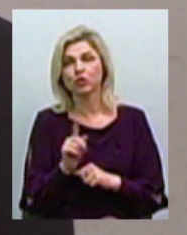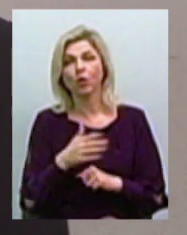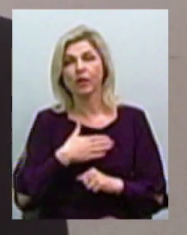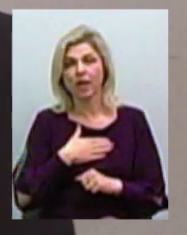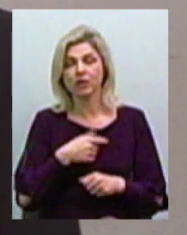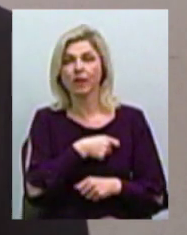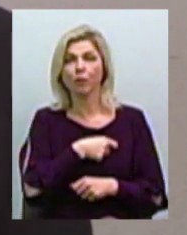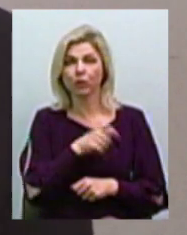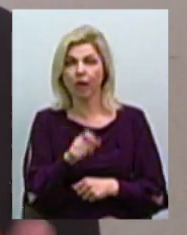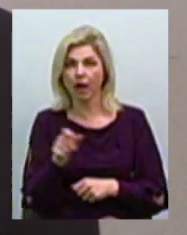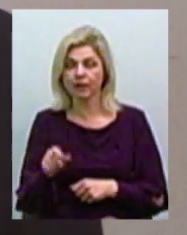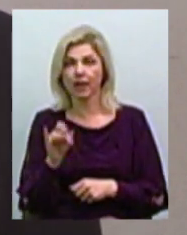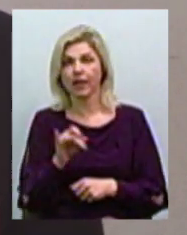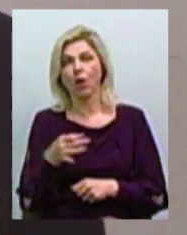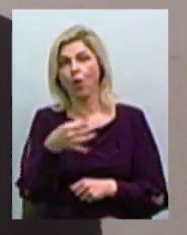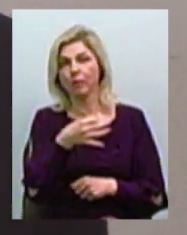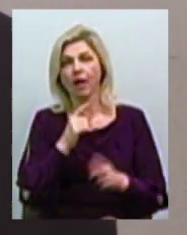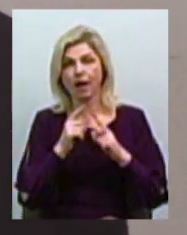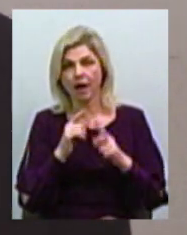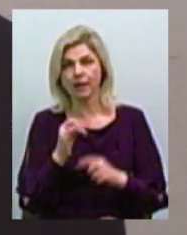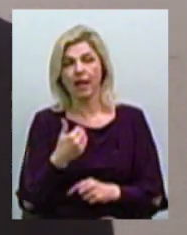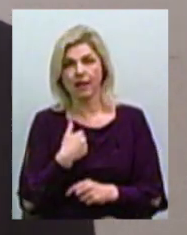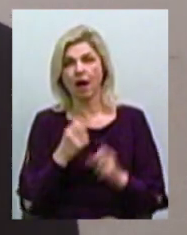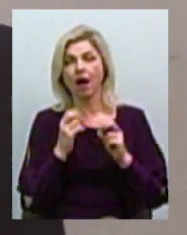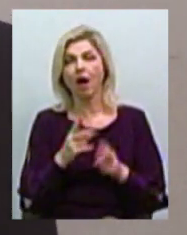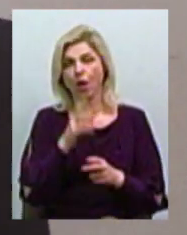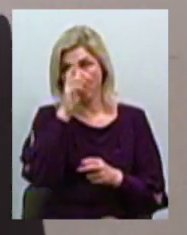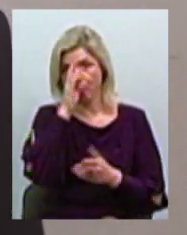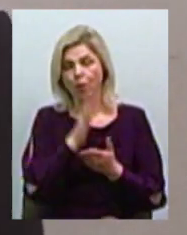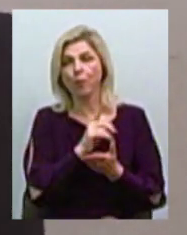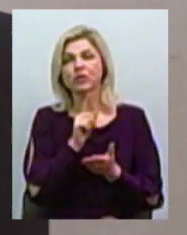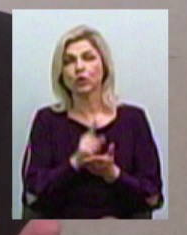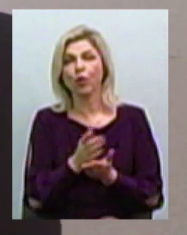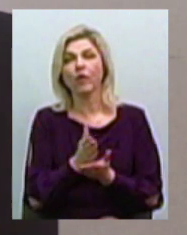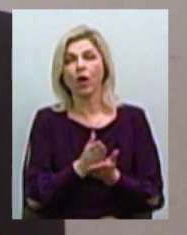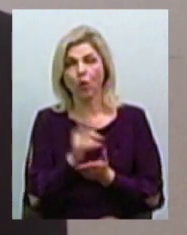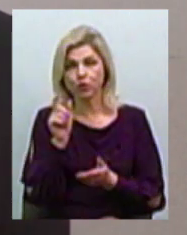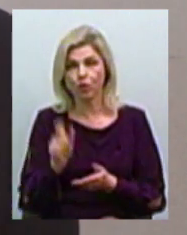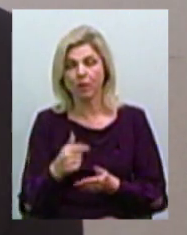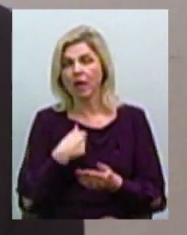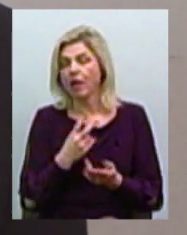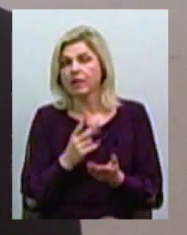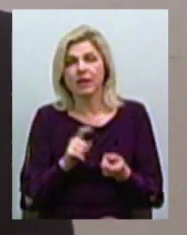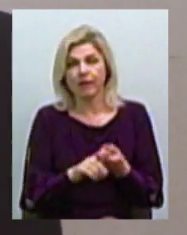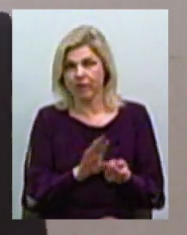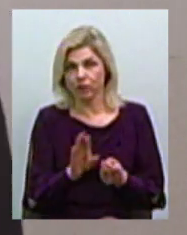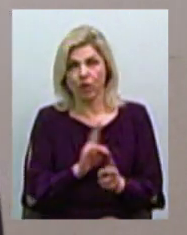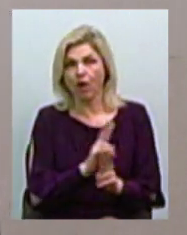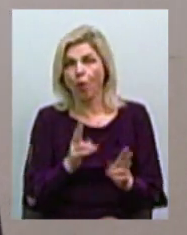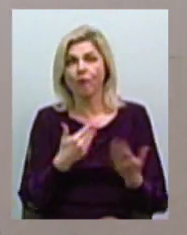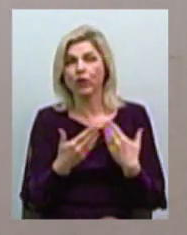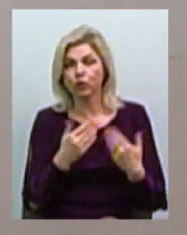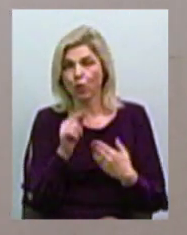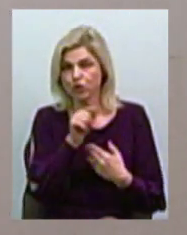наші депутати і сама обласна рада, і я як посадова особа місцевого самоврядування не маю ніякого відношення до